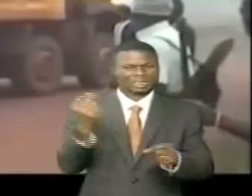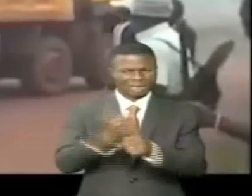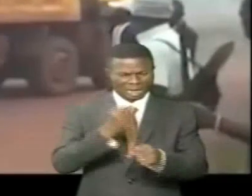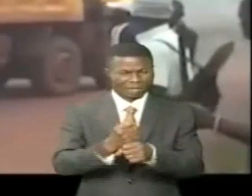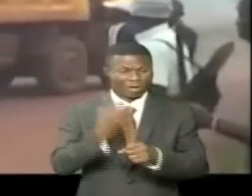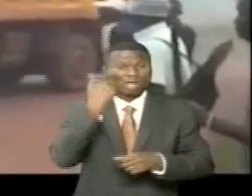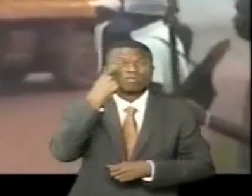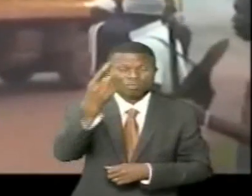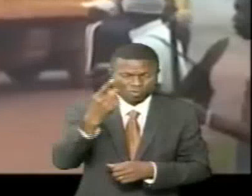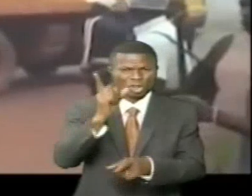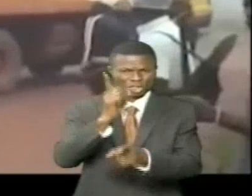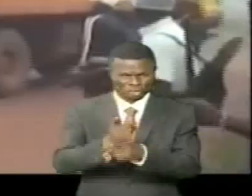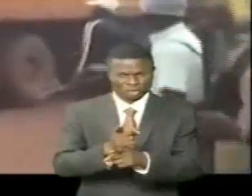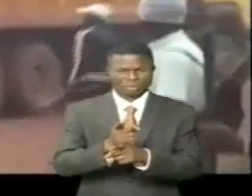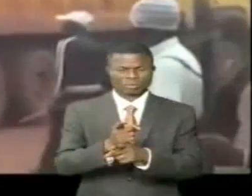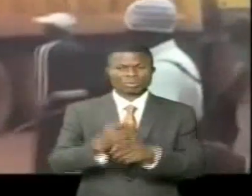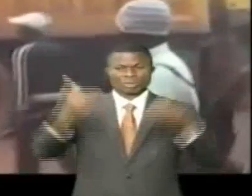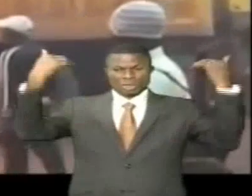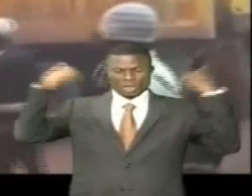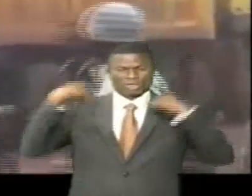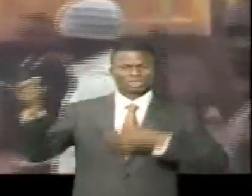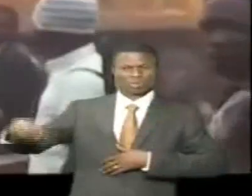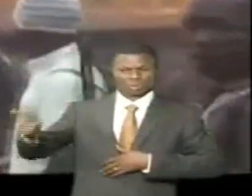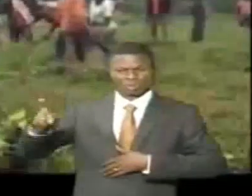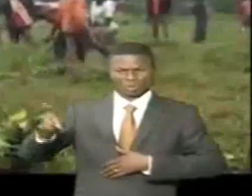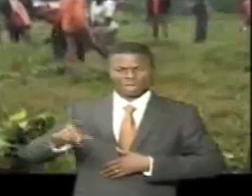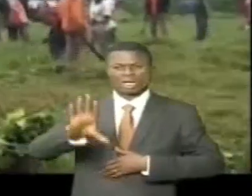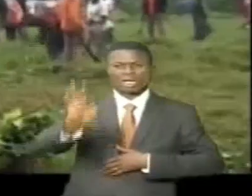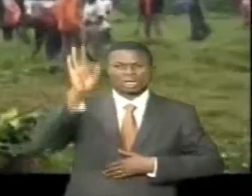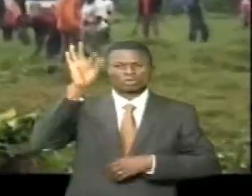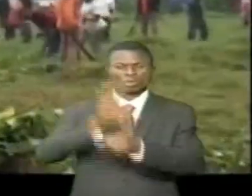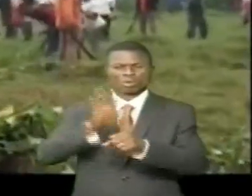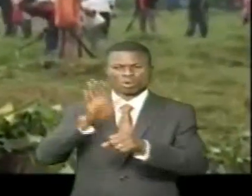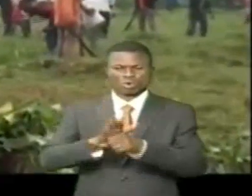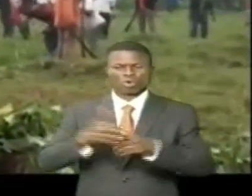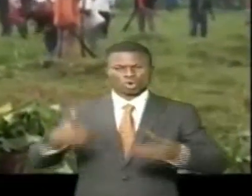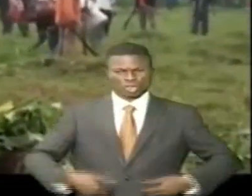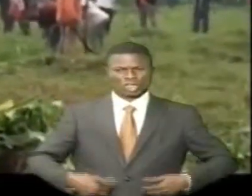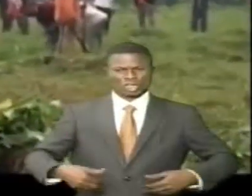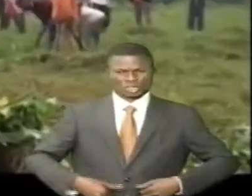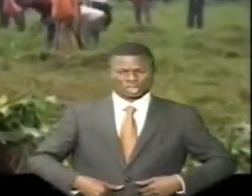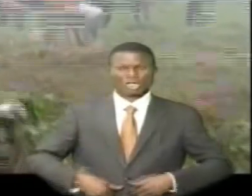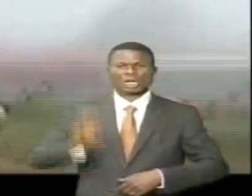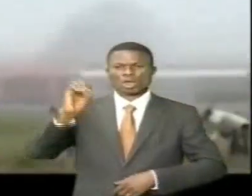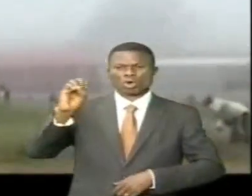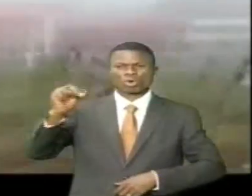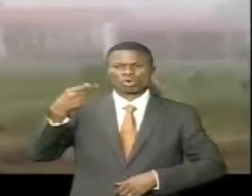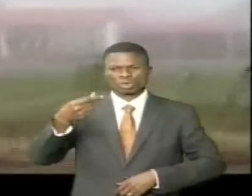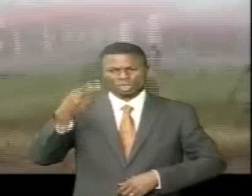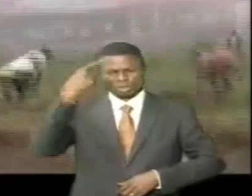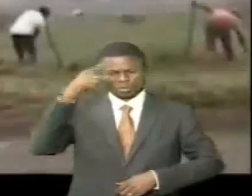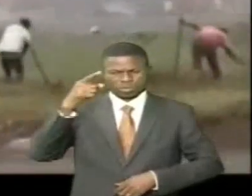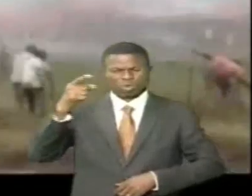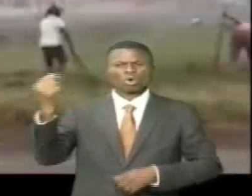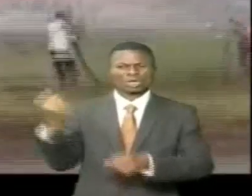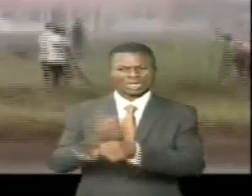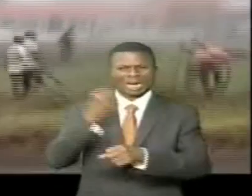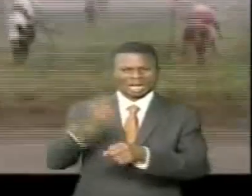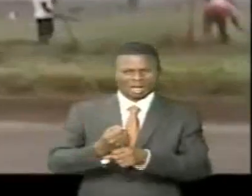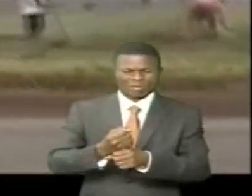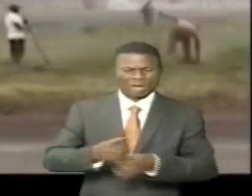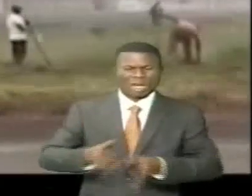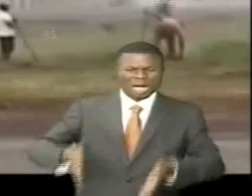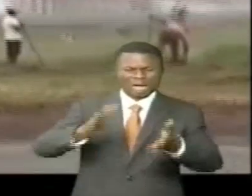peu, l'autorité provinciale avait engagé ces centaines de volontaires de l'ASBL au Tuilé d'abord pour désenclaver cette principale